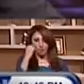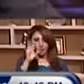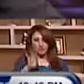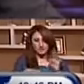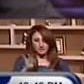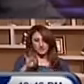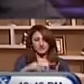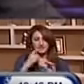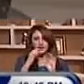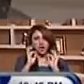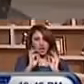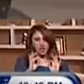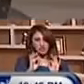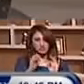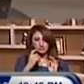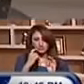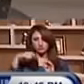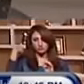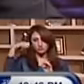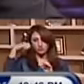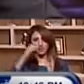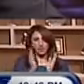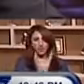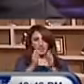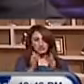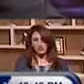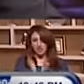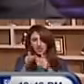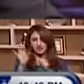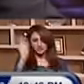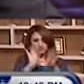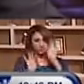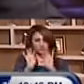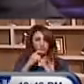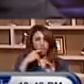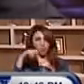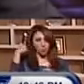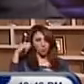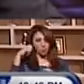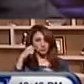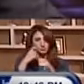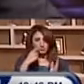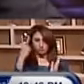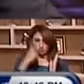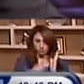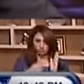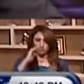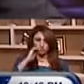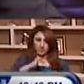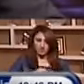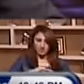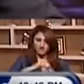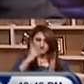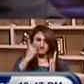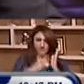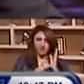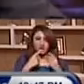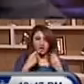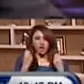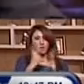الازهر، وان شاء الله هنبتدي نجمع رؤساء الاحزاب في مؤتمر في الوزاره ويتم توقيع الوثيقه عشان نهدى بقى